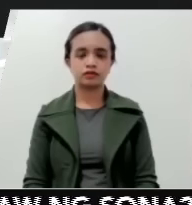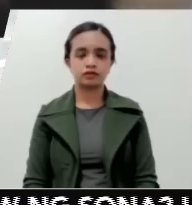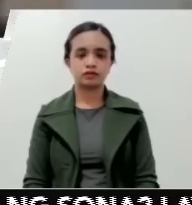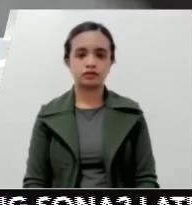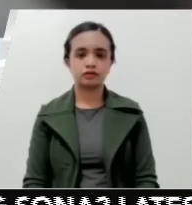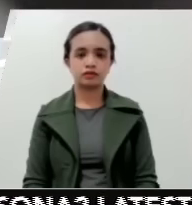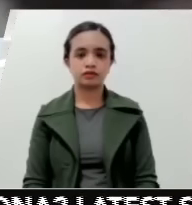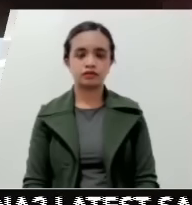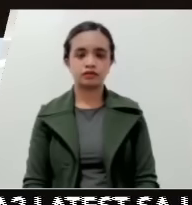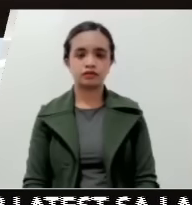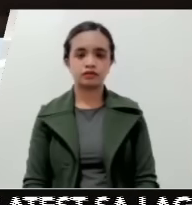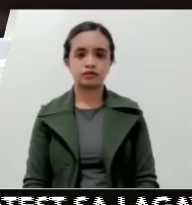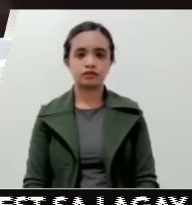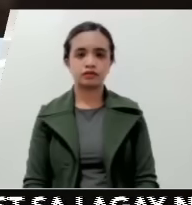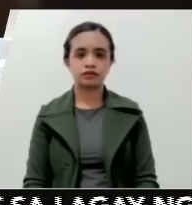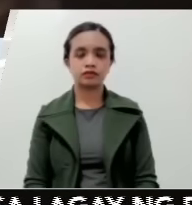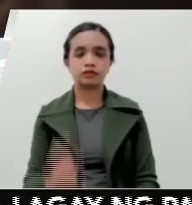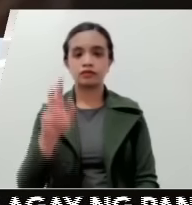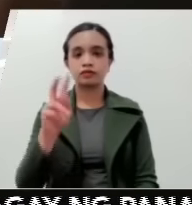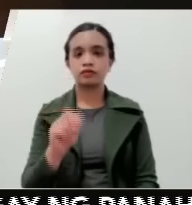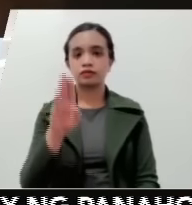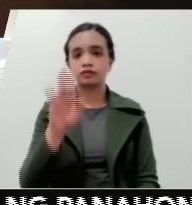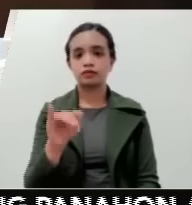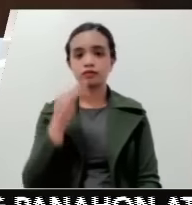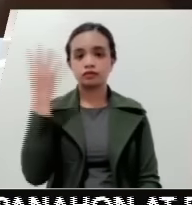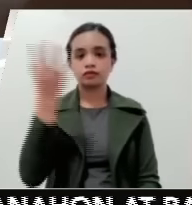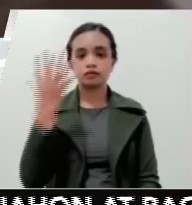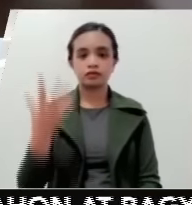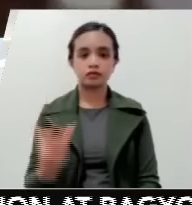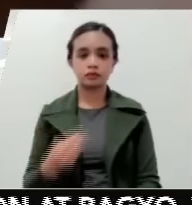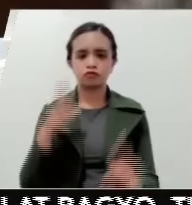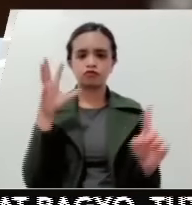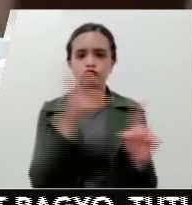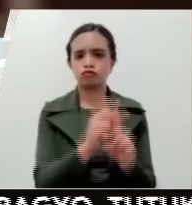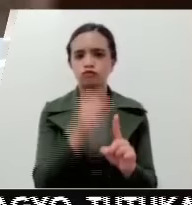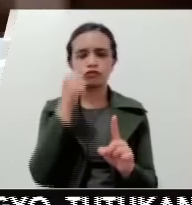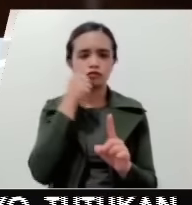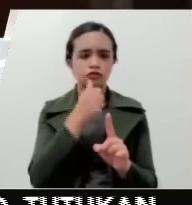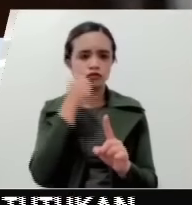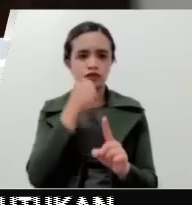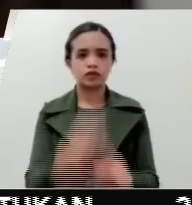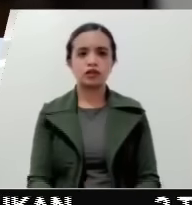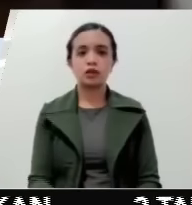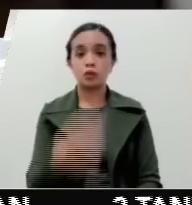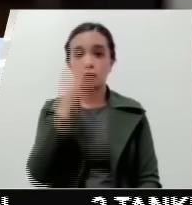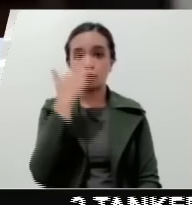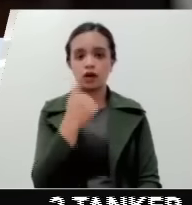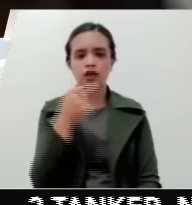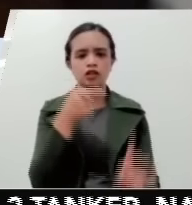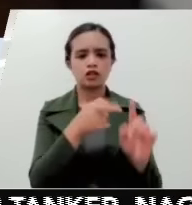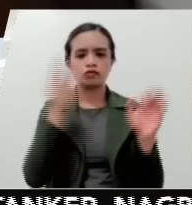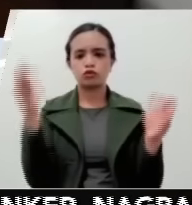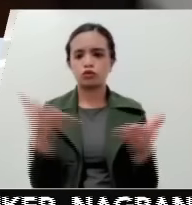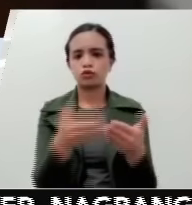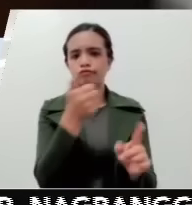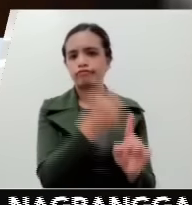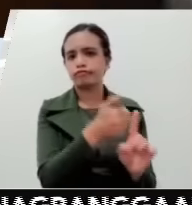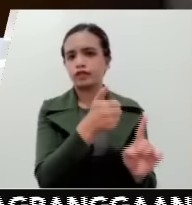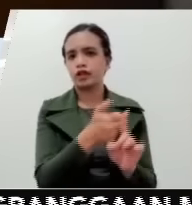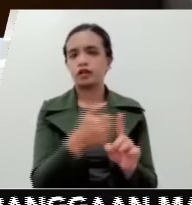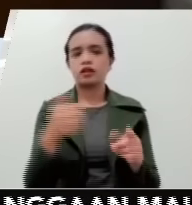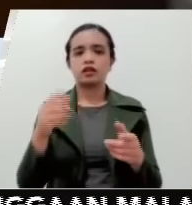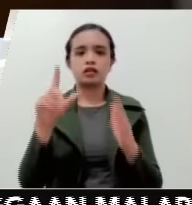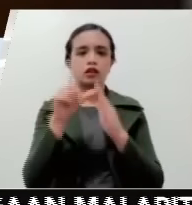Agad inaresto ng NBI Batangas ang babaeng ito. Nagpapakilala raw siyang abogado sa mga biktima. Ang kanyang